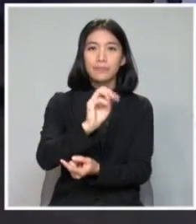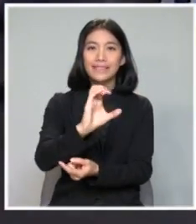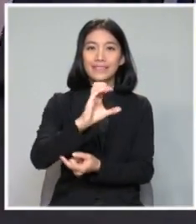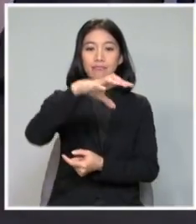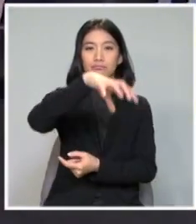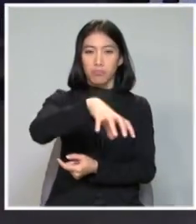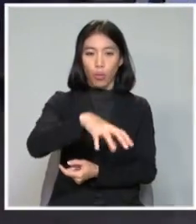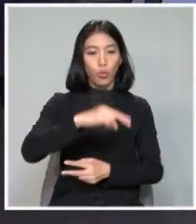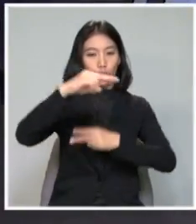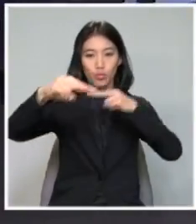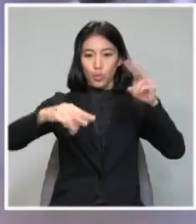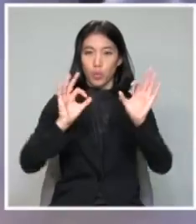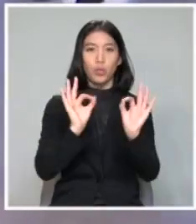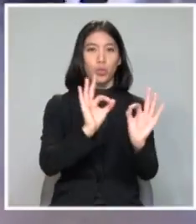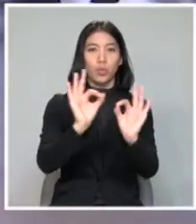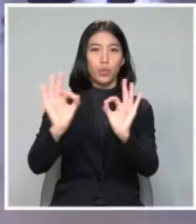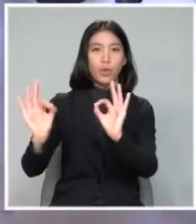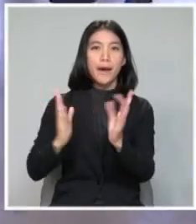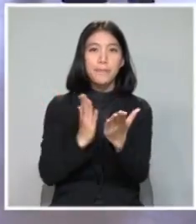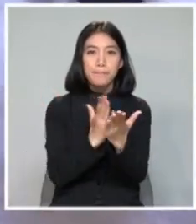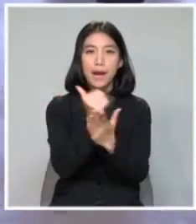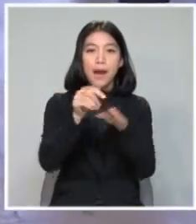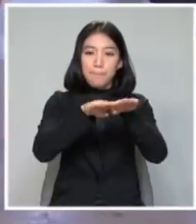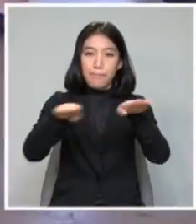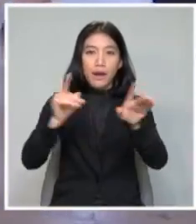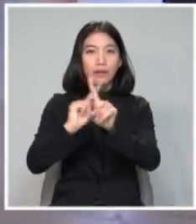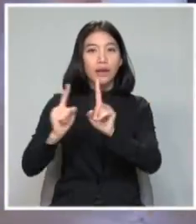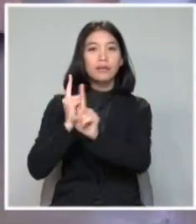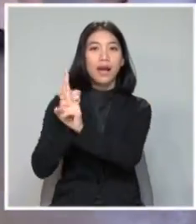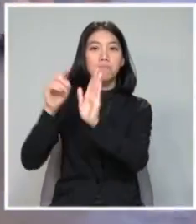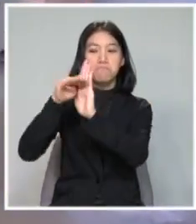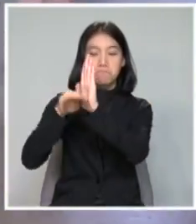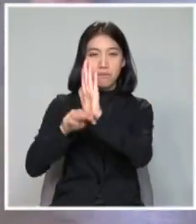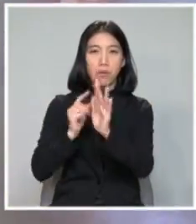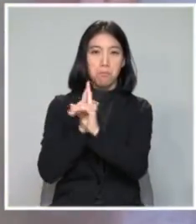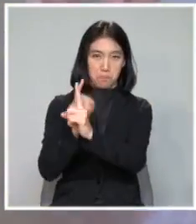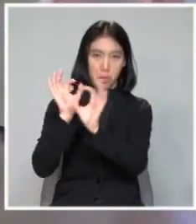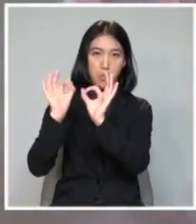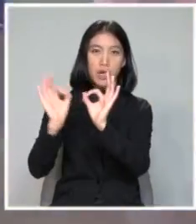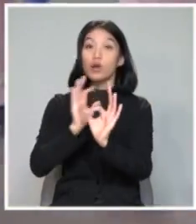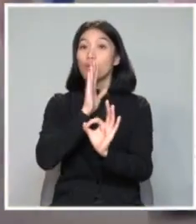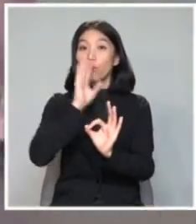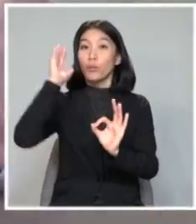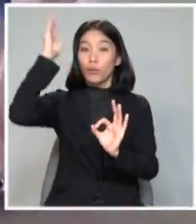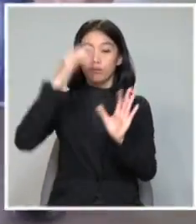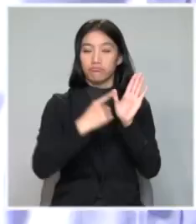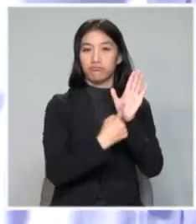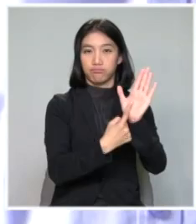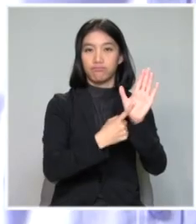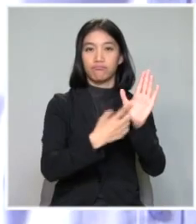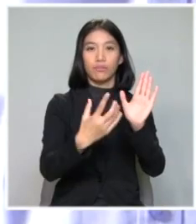าตจากกรมเจ้าท่าตามมาตรฐานที่กำหนดไว้และจะเป็นแพปลาตัวอย่างในเรื่องของมาตรฐานให้กับแพปลาอื่น